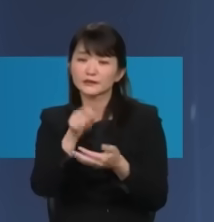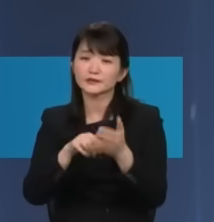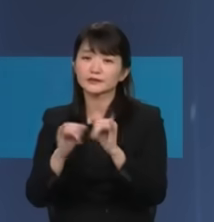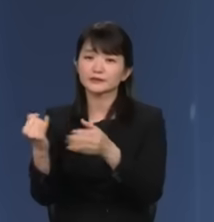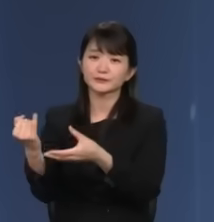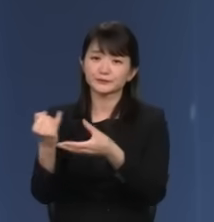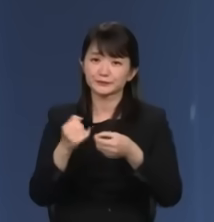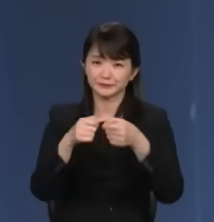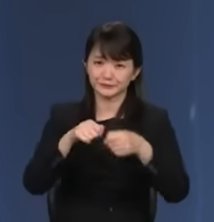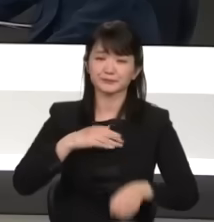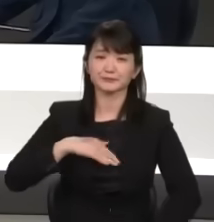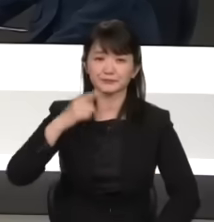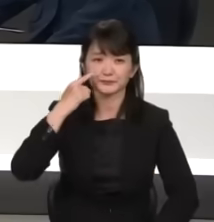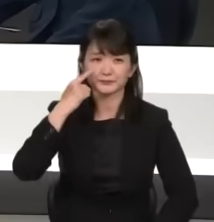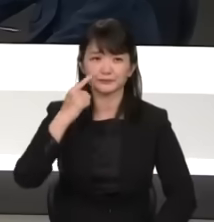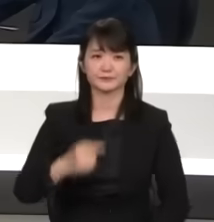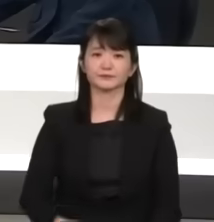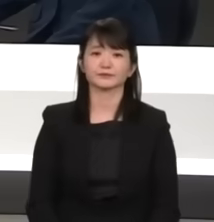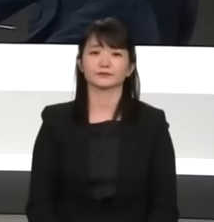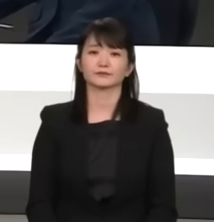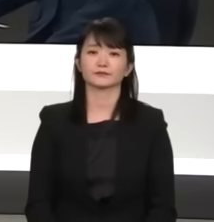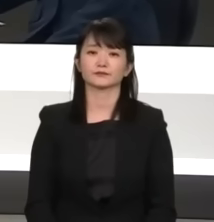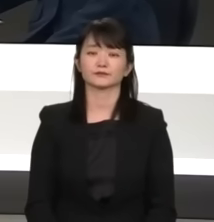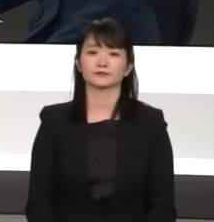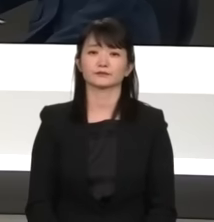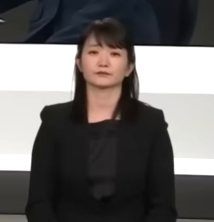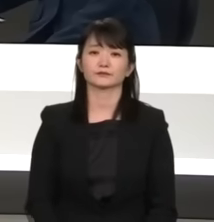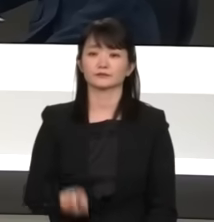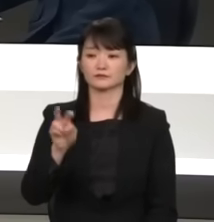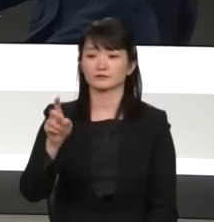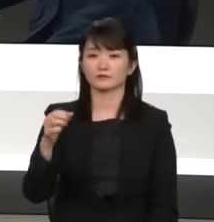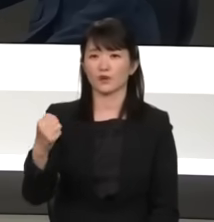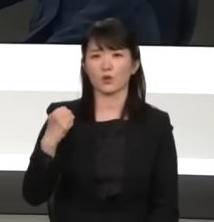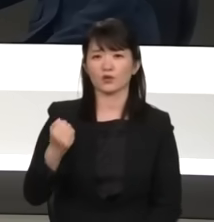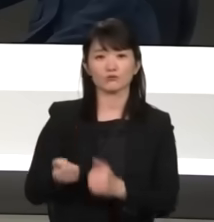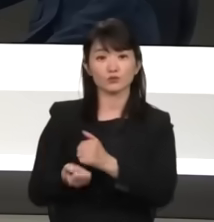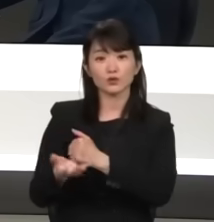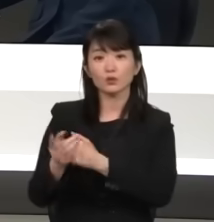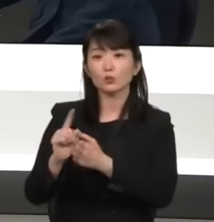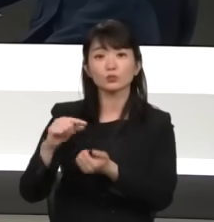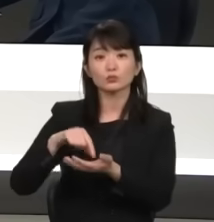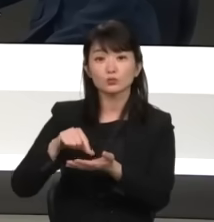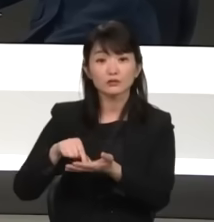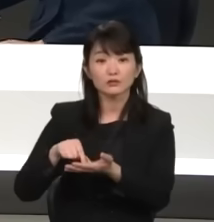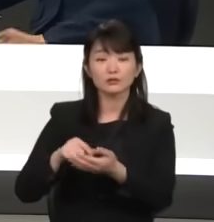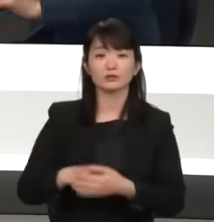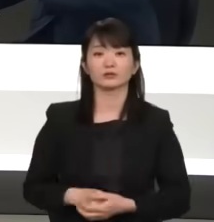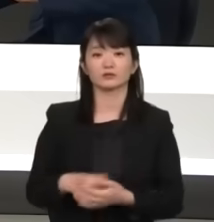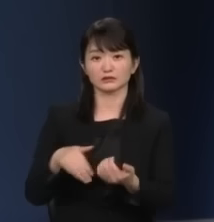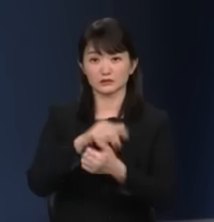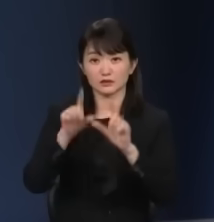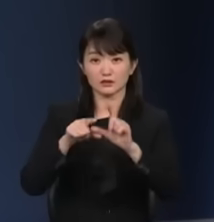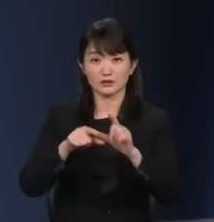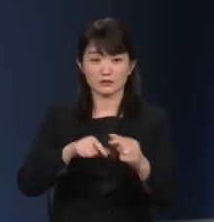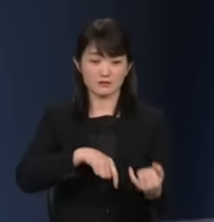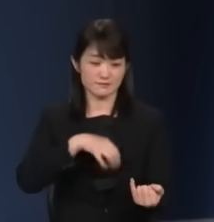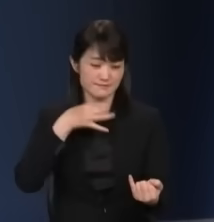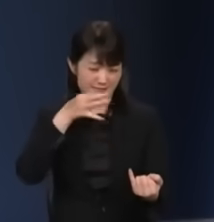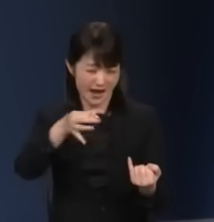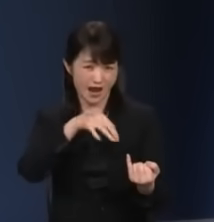기자와 짚어보겠습니다. 자, 강보들 기자, 명태균 씨의 영향력이 어느 정도였던 겁니까? 그 상황, 소리 지르는